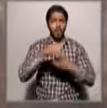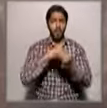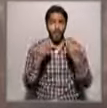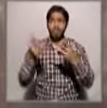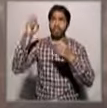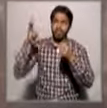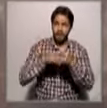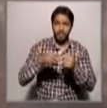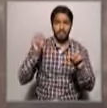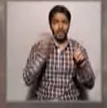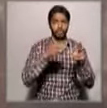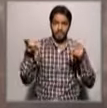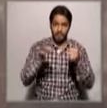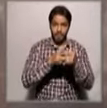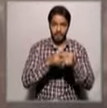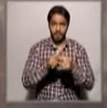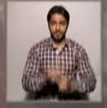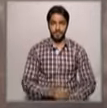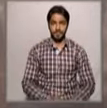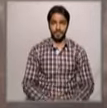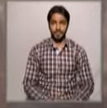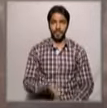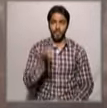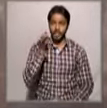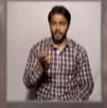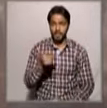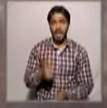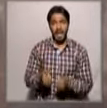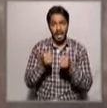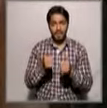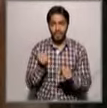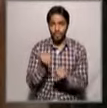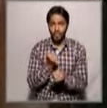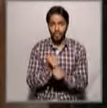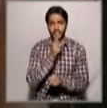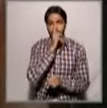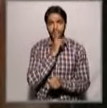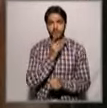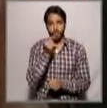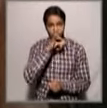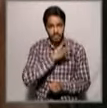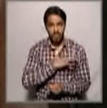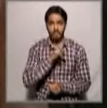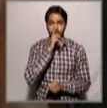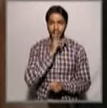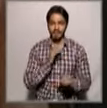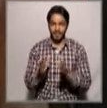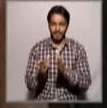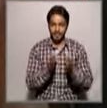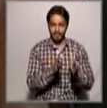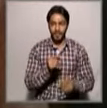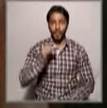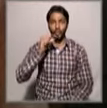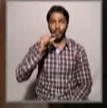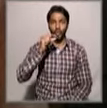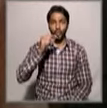الله العافية وعليه أن يتقلها في مرازقه وأن يتجنب الحرام، نسأل الله العافية. دكتور عامر أحمد باسل أستاذ